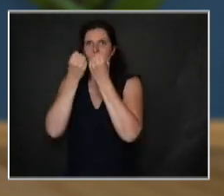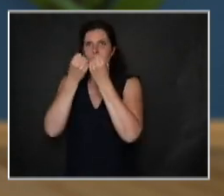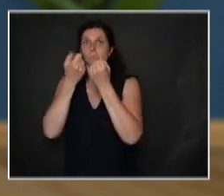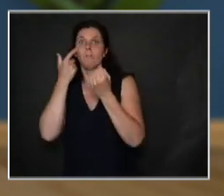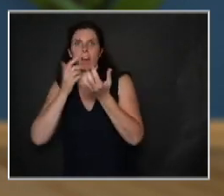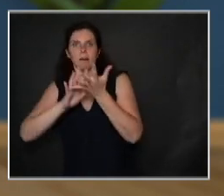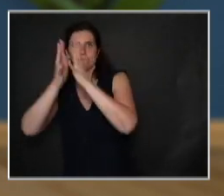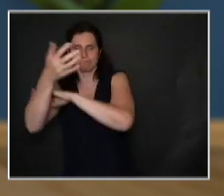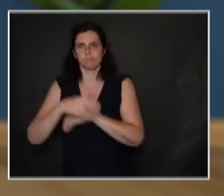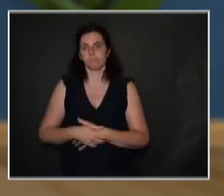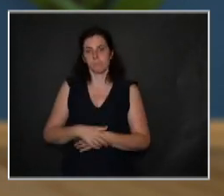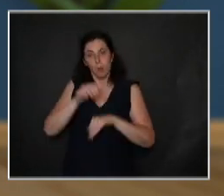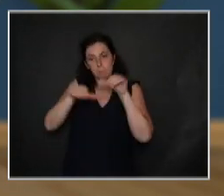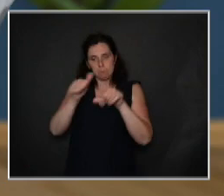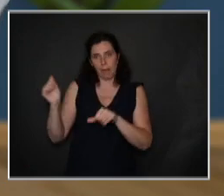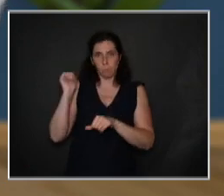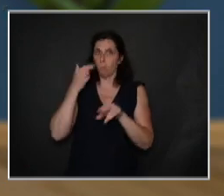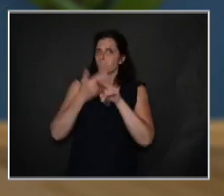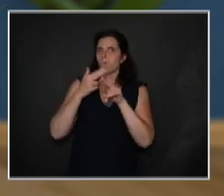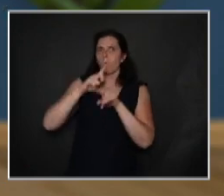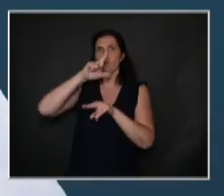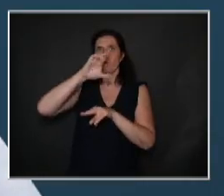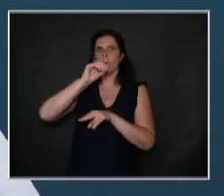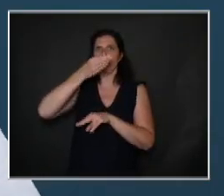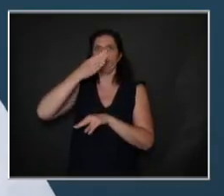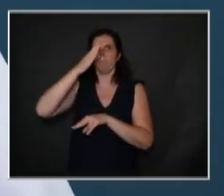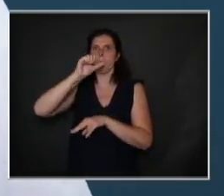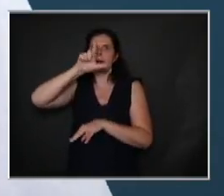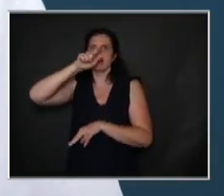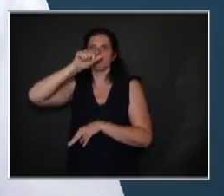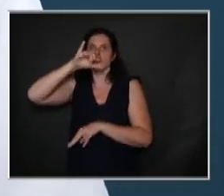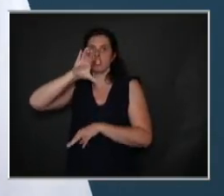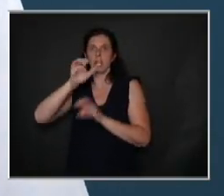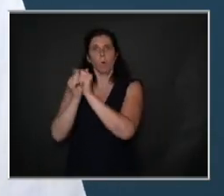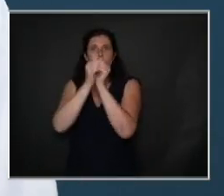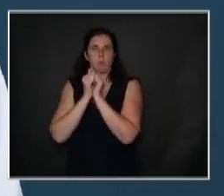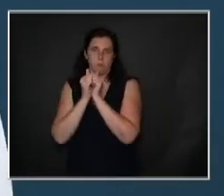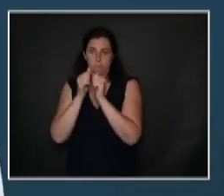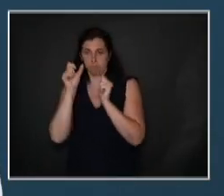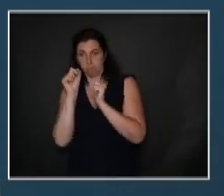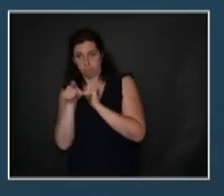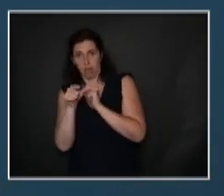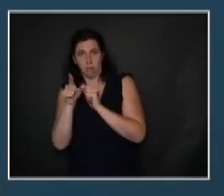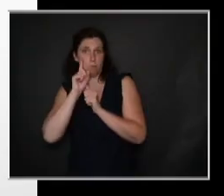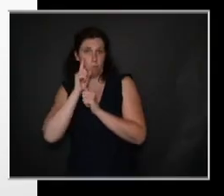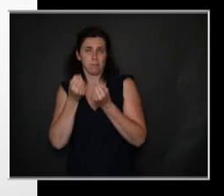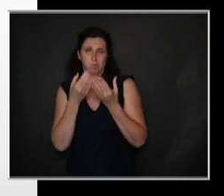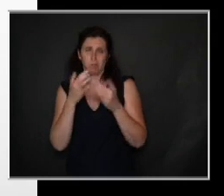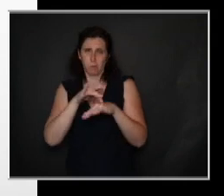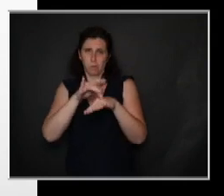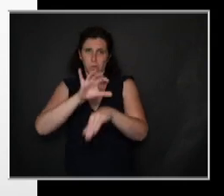on va l'appeler autrement, on va l'appeler lombalgie commune. On l'a dit commune parce qu'elle est très fréquente, mais on l'a dit aussi commune